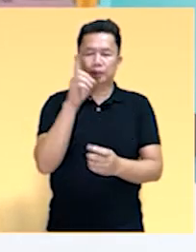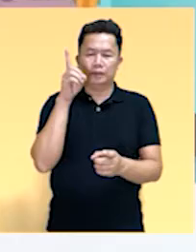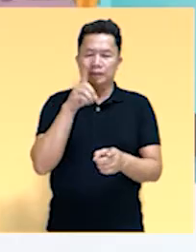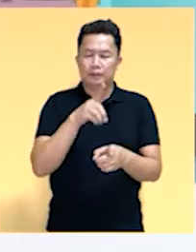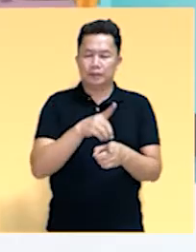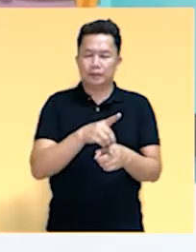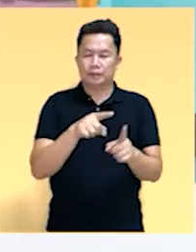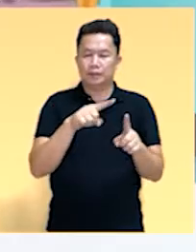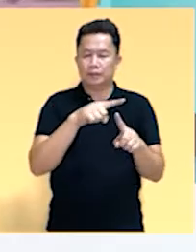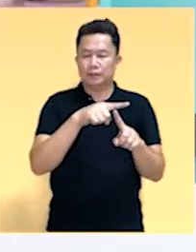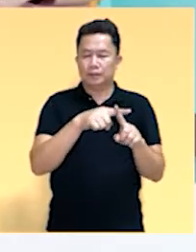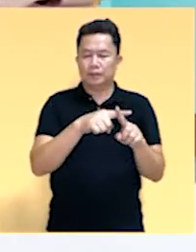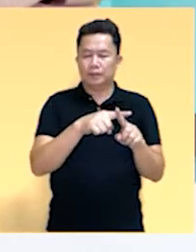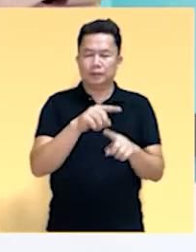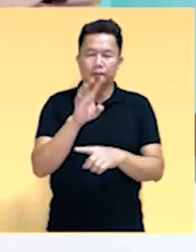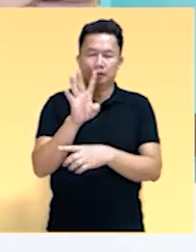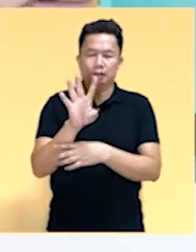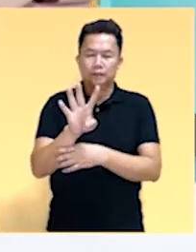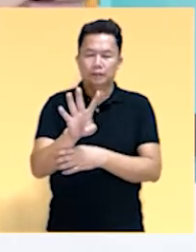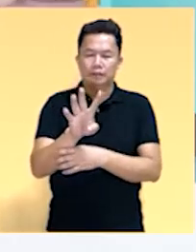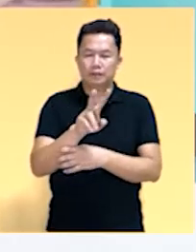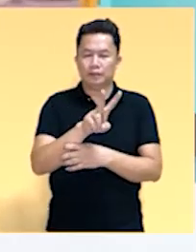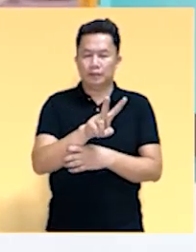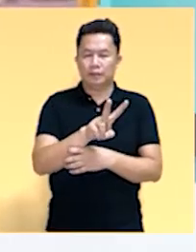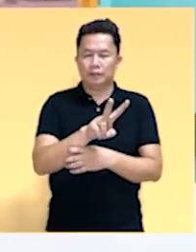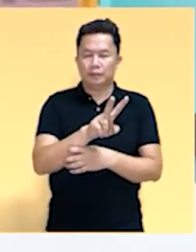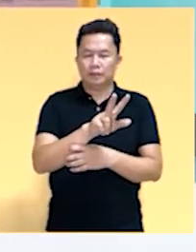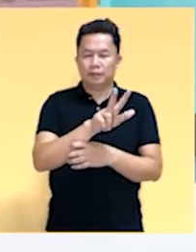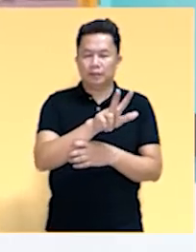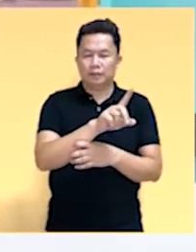2,144 difference plus